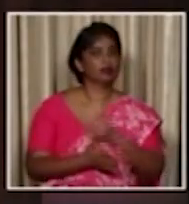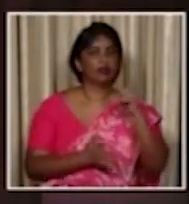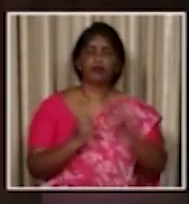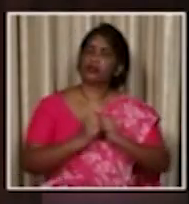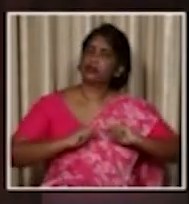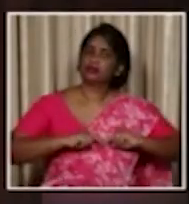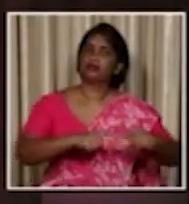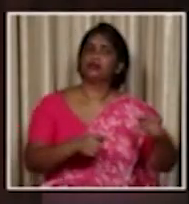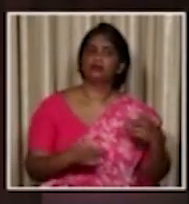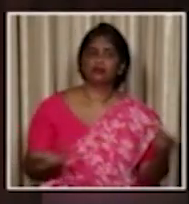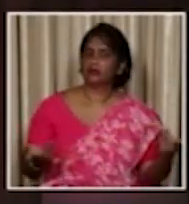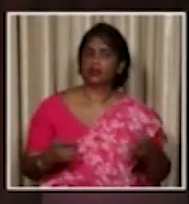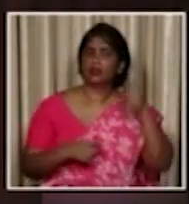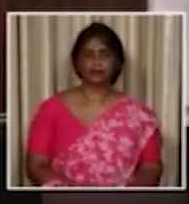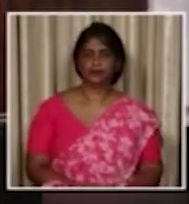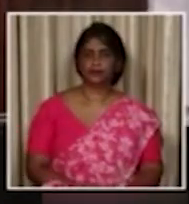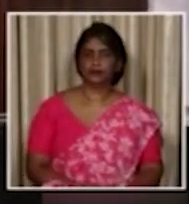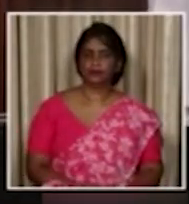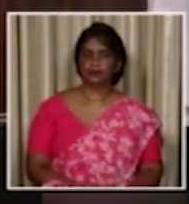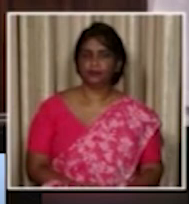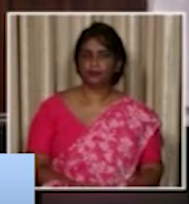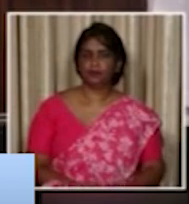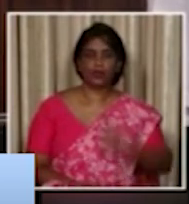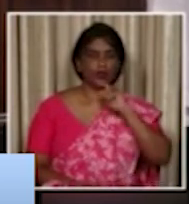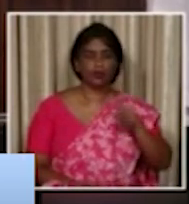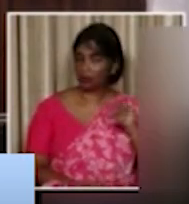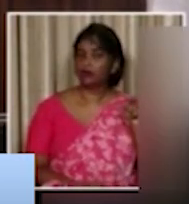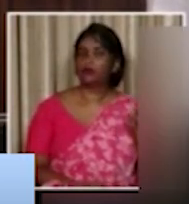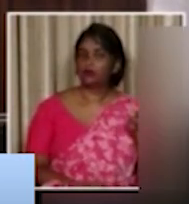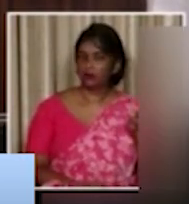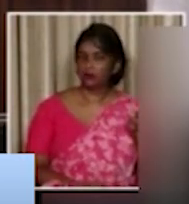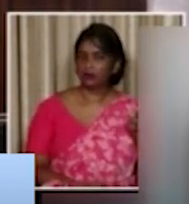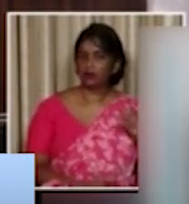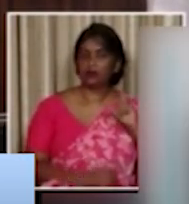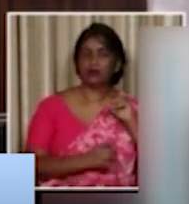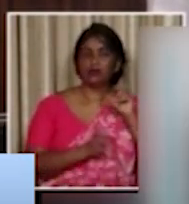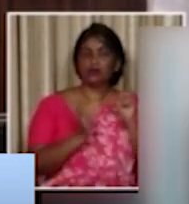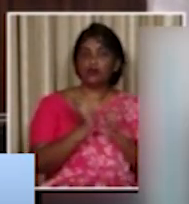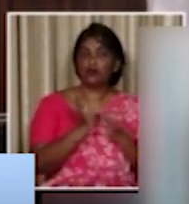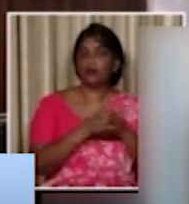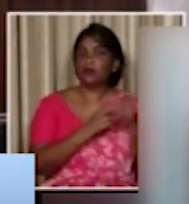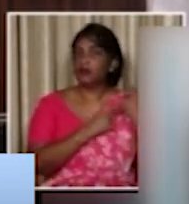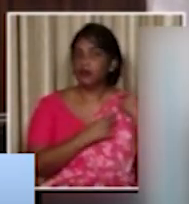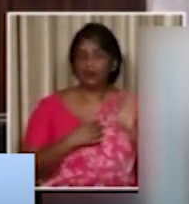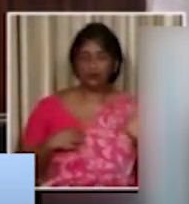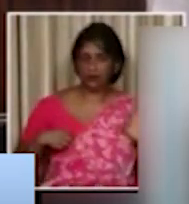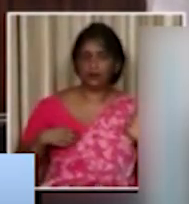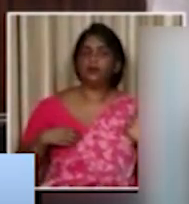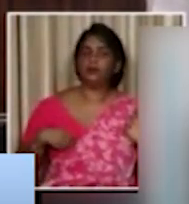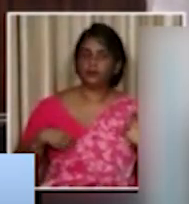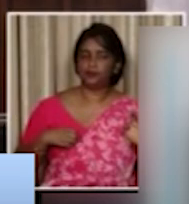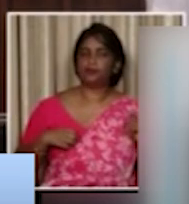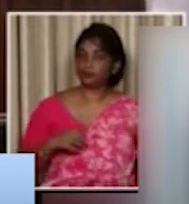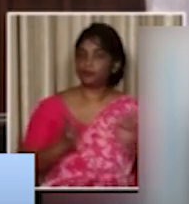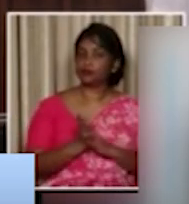කටයුතු කරගෙන යන්න? මොකද ඒක ඔබතුමාට ඒ බලය තියෙන්නේ. විනිශ්චයකරු පත් කිරීම ව්‍යවස්ථාදායක සභාවේ වගකීමක් නෙමෙයි. ව්‍යවස්ථාදායක